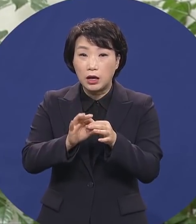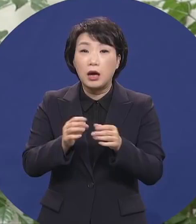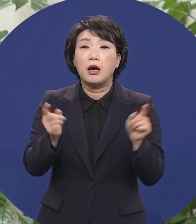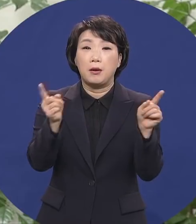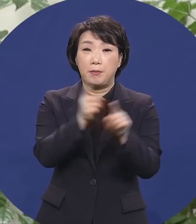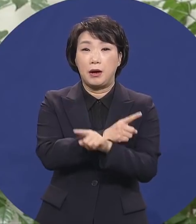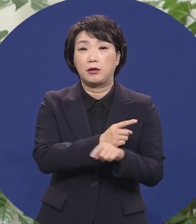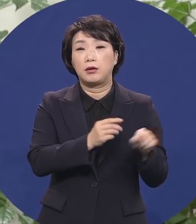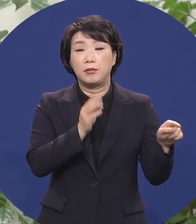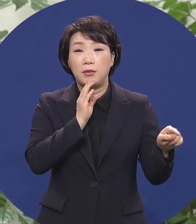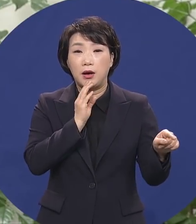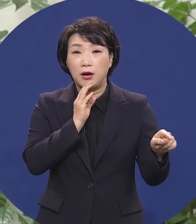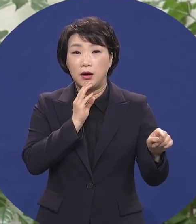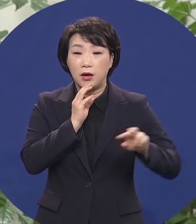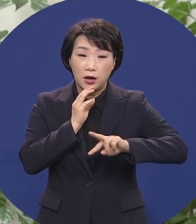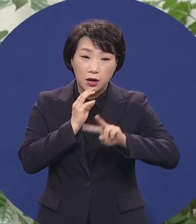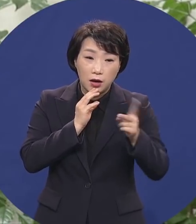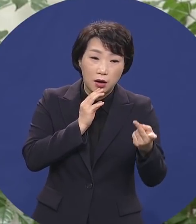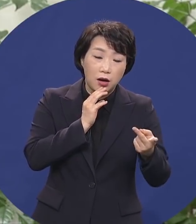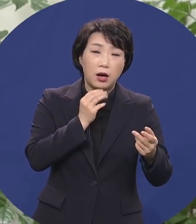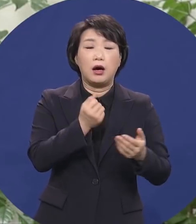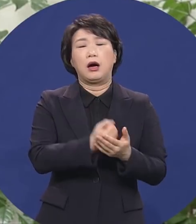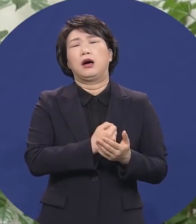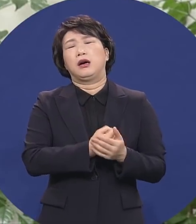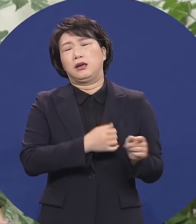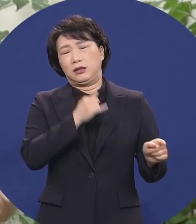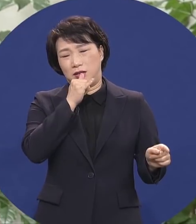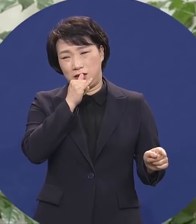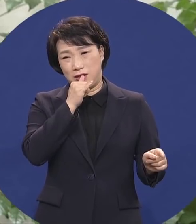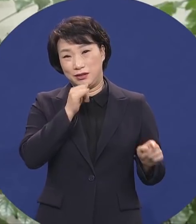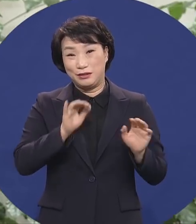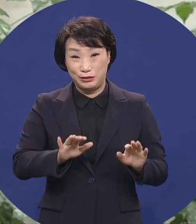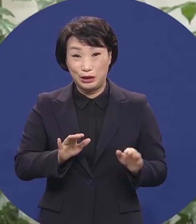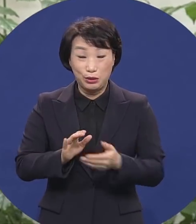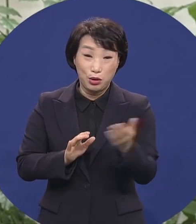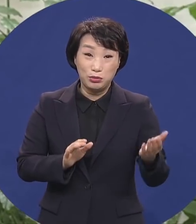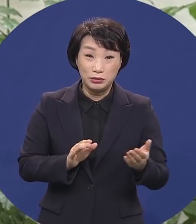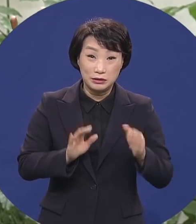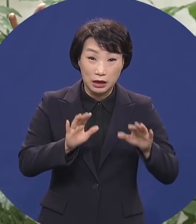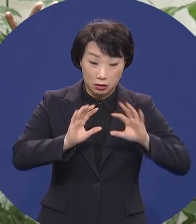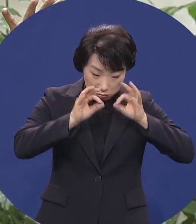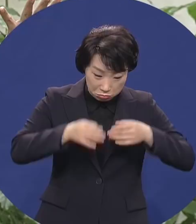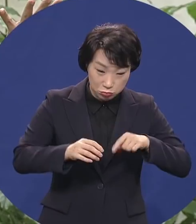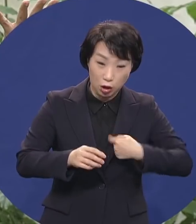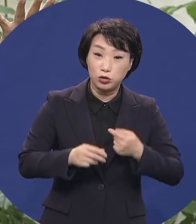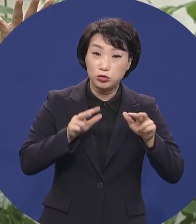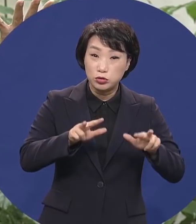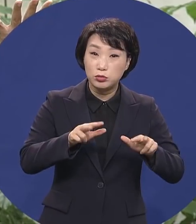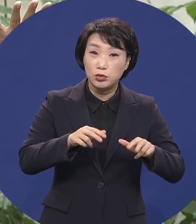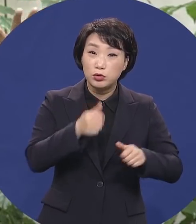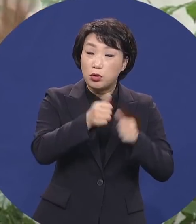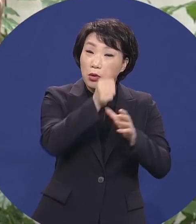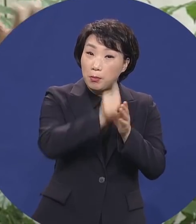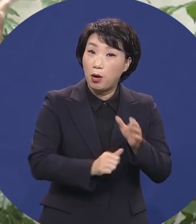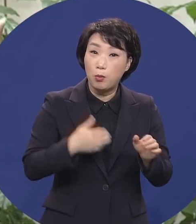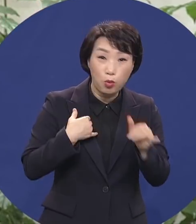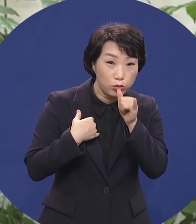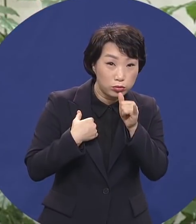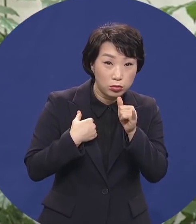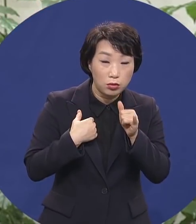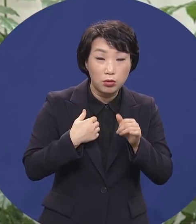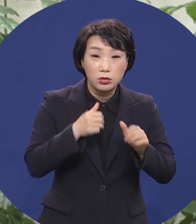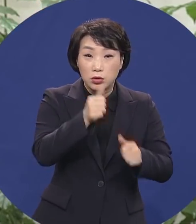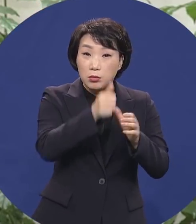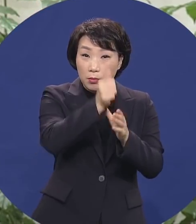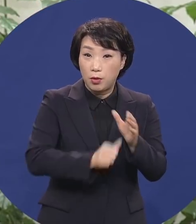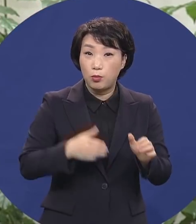달라졌다는 거예요. 참 엄청난 사건이요. 근데 실상은 몰라 시험 든 걸. 실상은